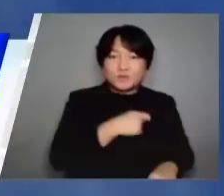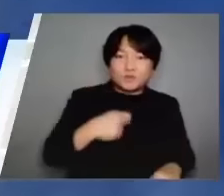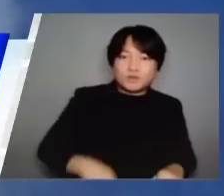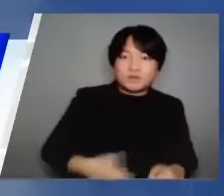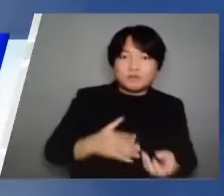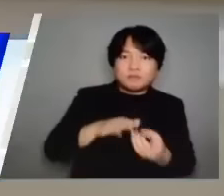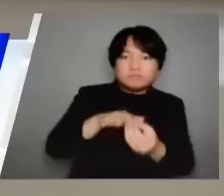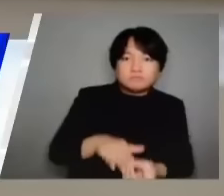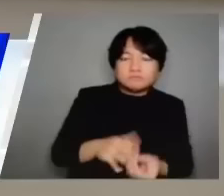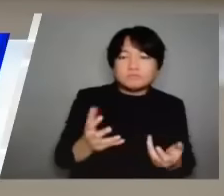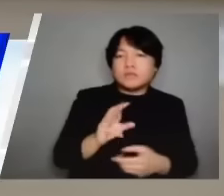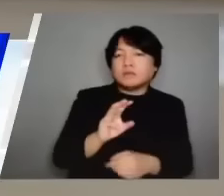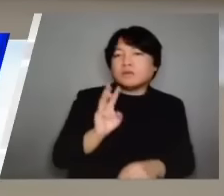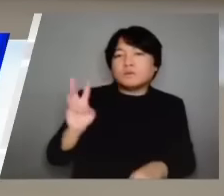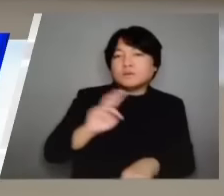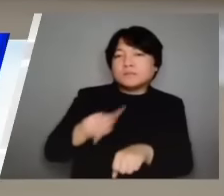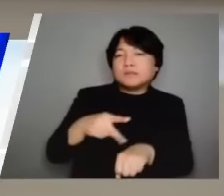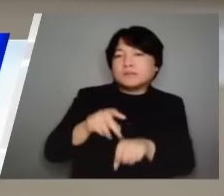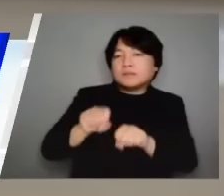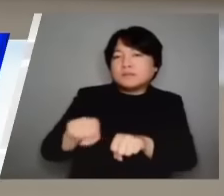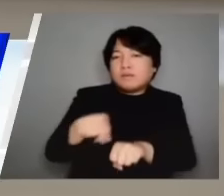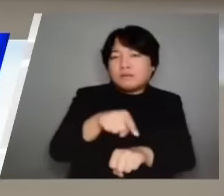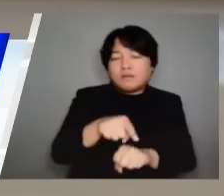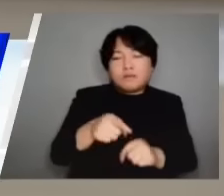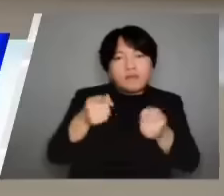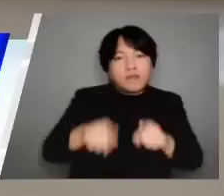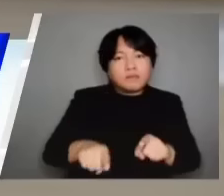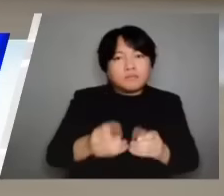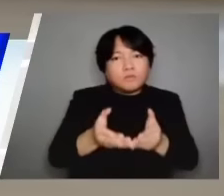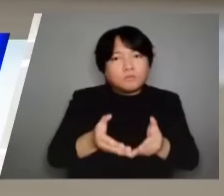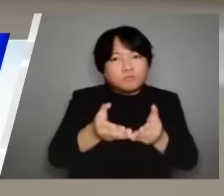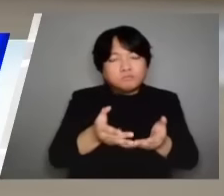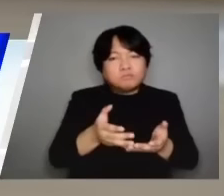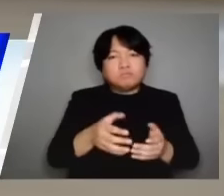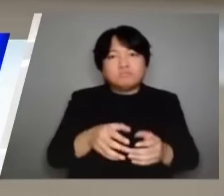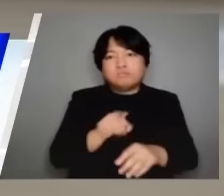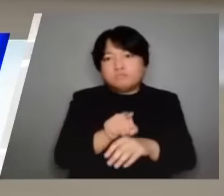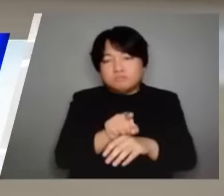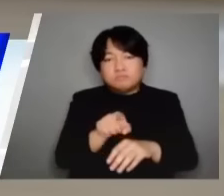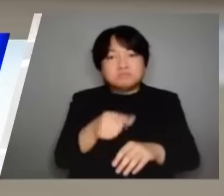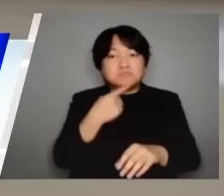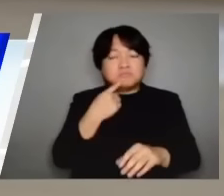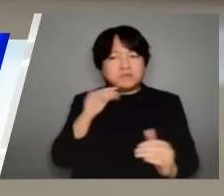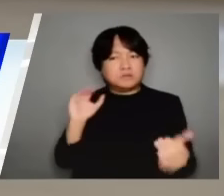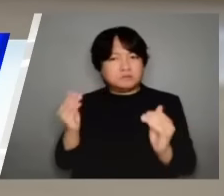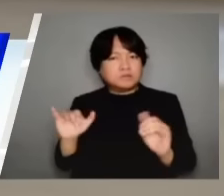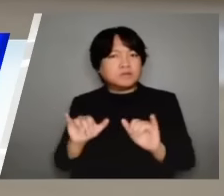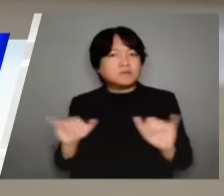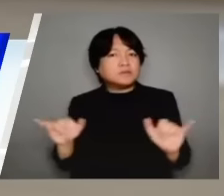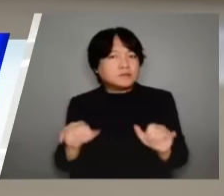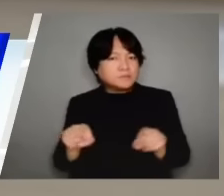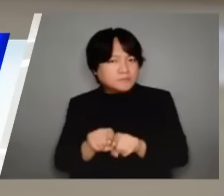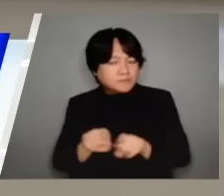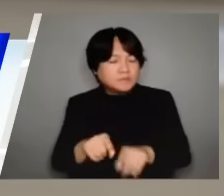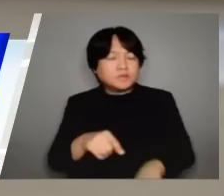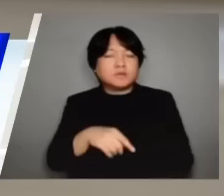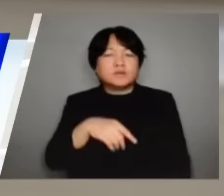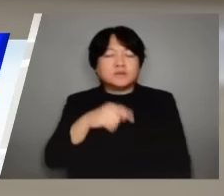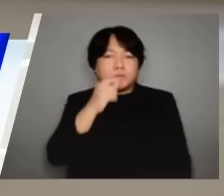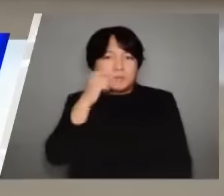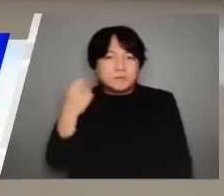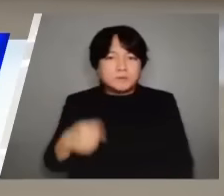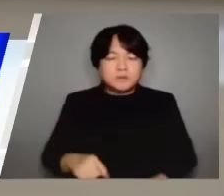Philippines sea and that's why we have to to hold the situation and we have to be together with very strong and clean position